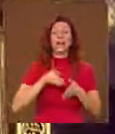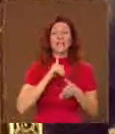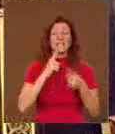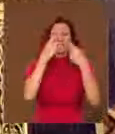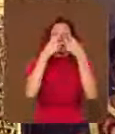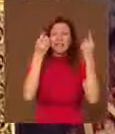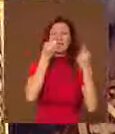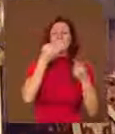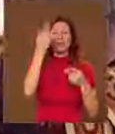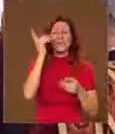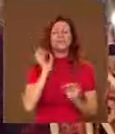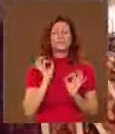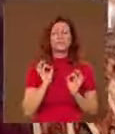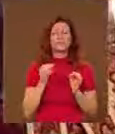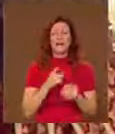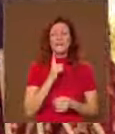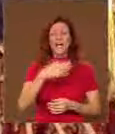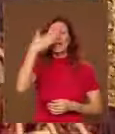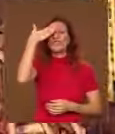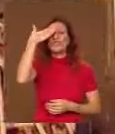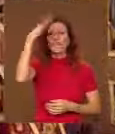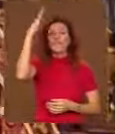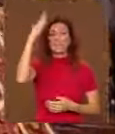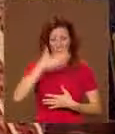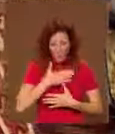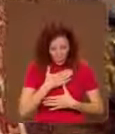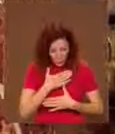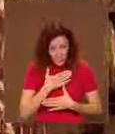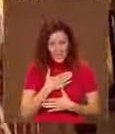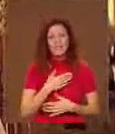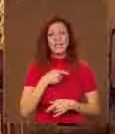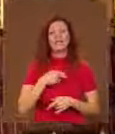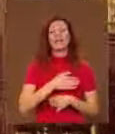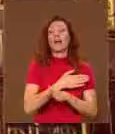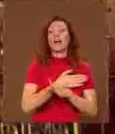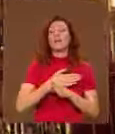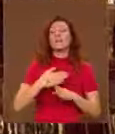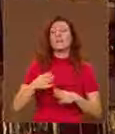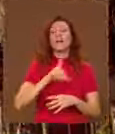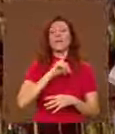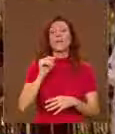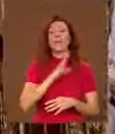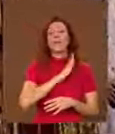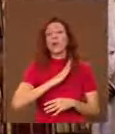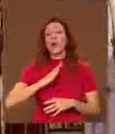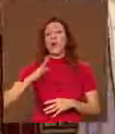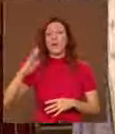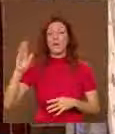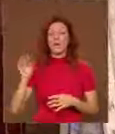слава, чест и поклонение, сега и винаги, и во веки веков.